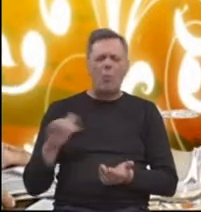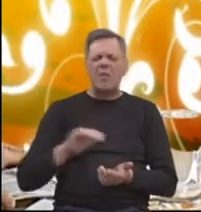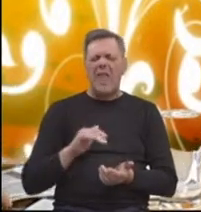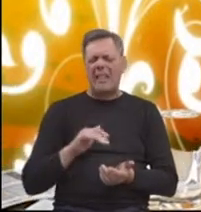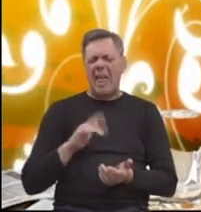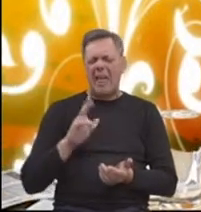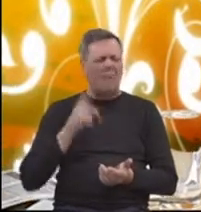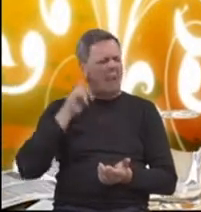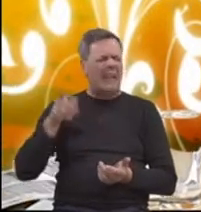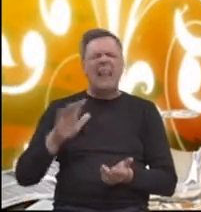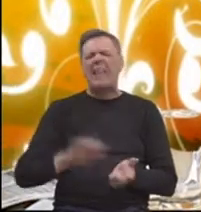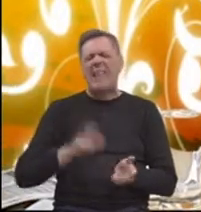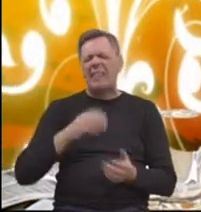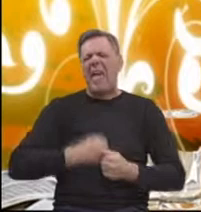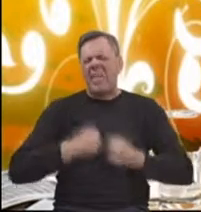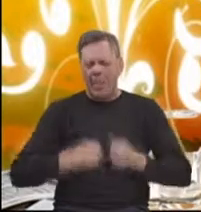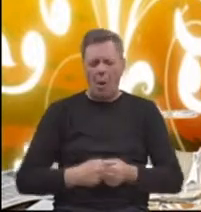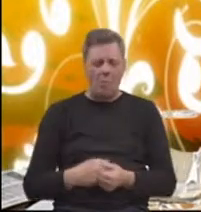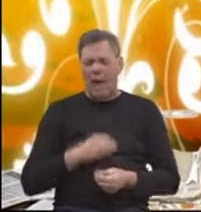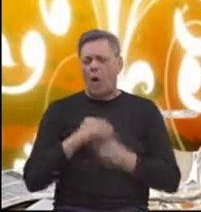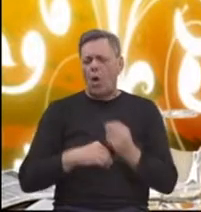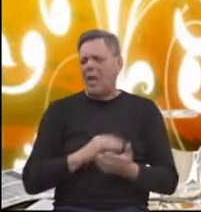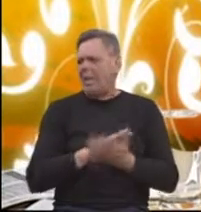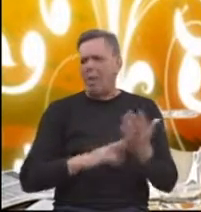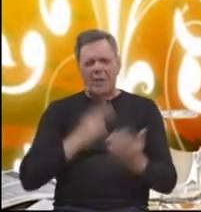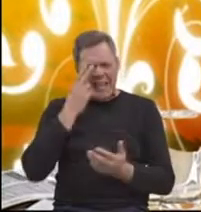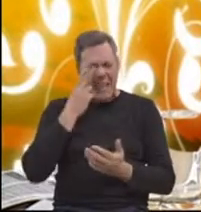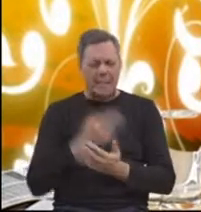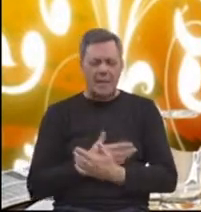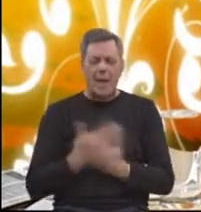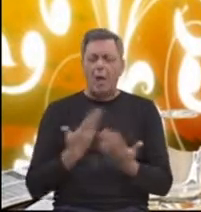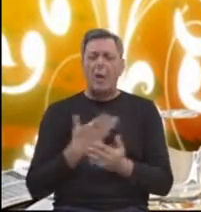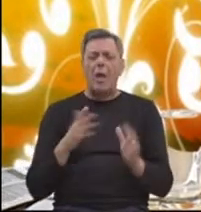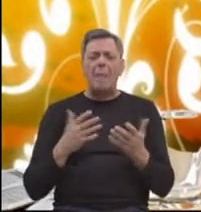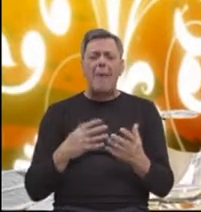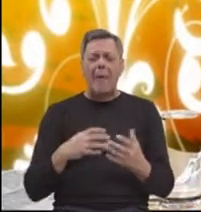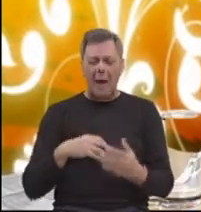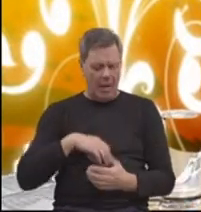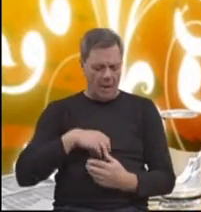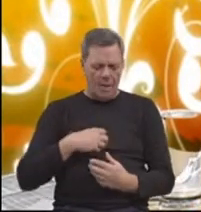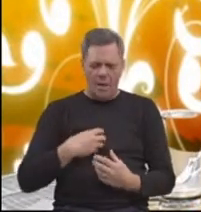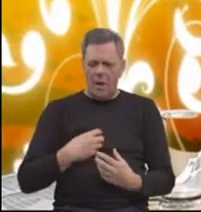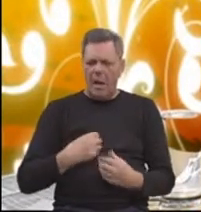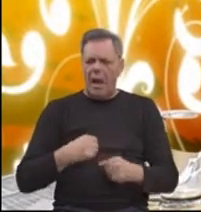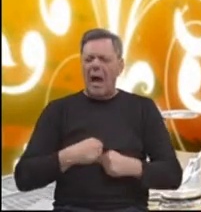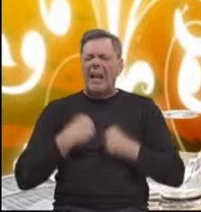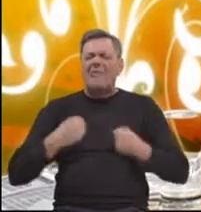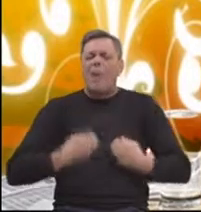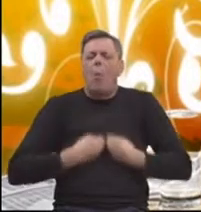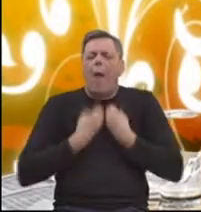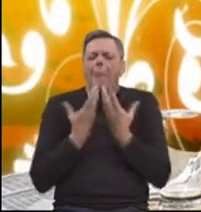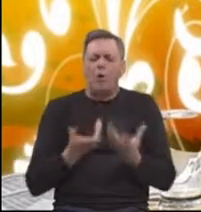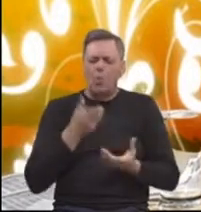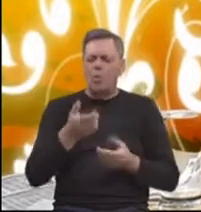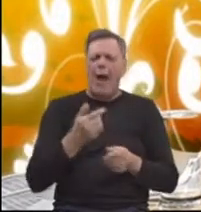Jer roditelj postaje kao slijepac, jedna vrsta slijepe osobe koja nema ni emociju razvijenu da u stvari indirektno